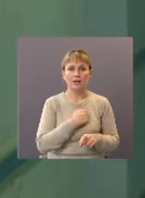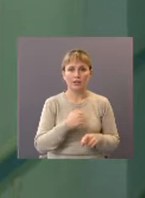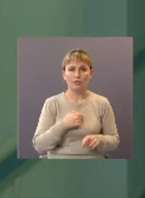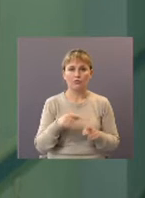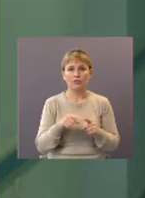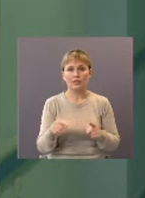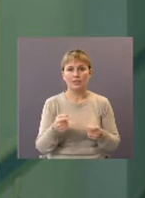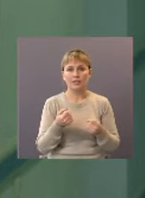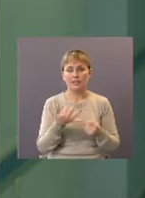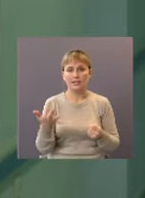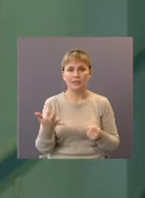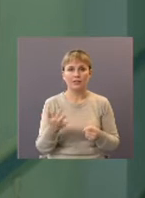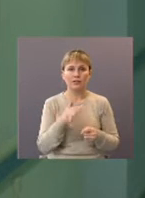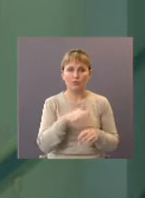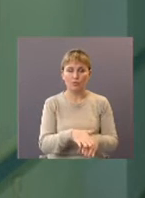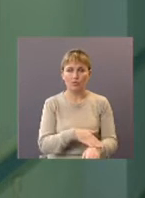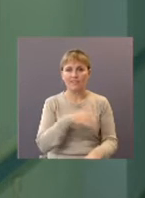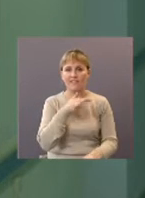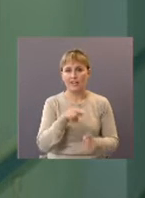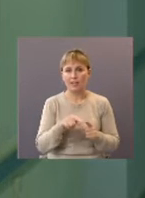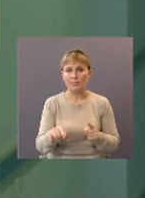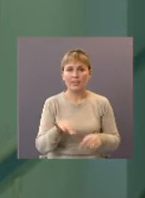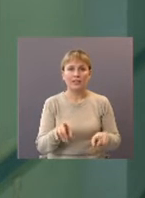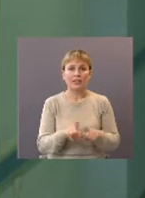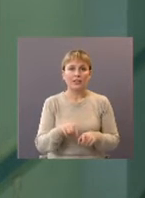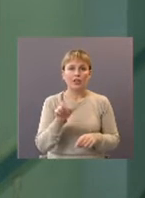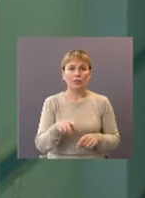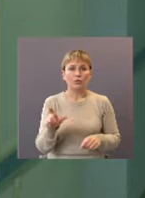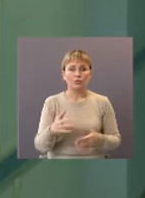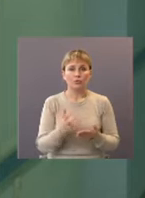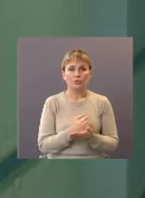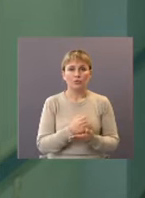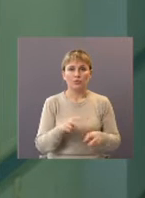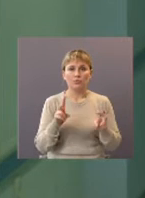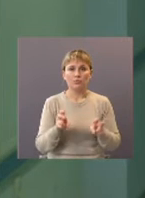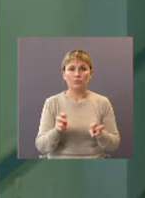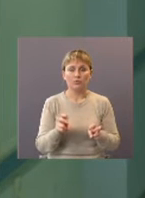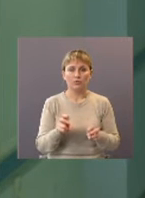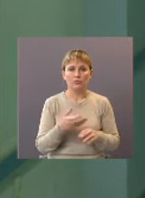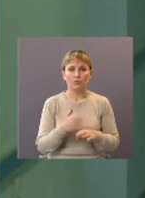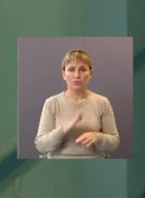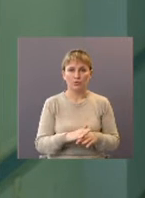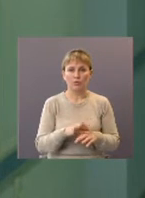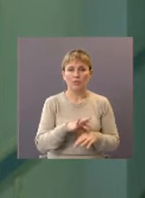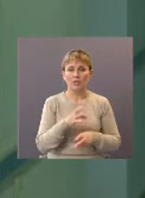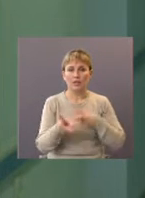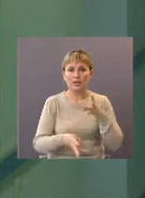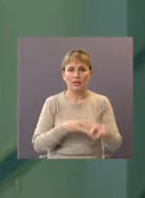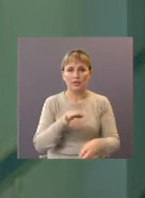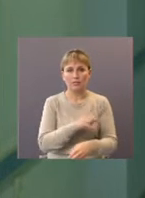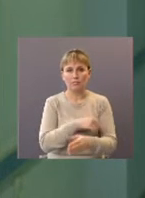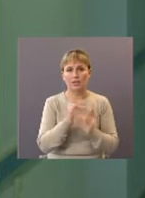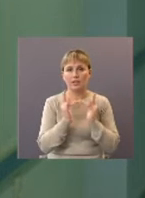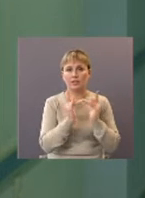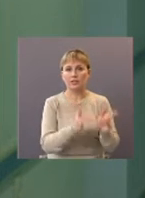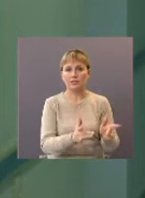течение нескольких дней, в течение длительного времени. И такие пациенты доставляются с симптомами острой алкогольной интоксикации и